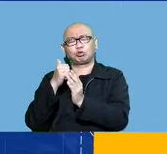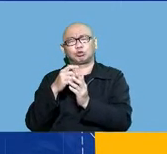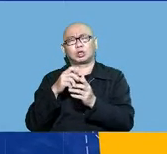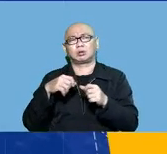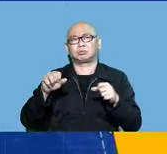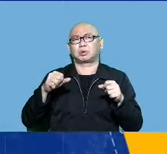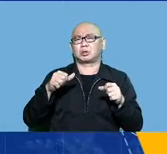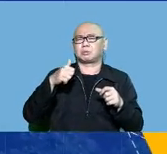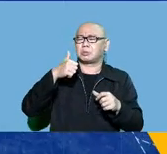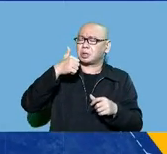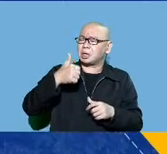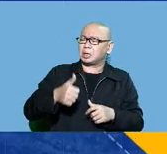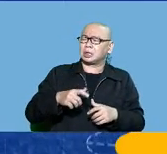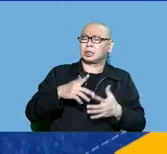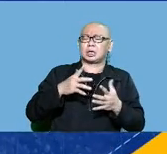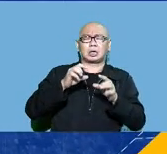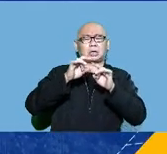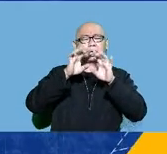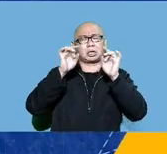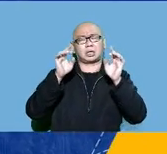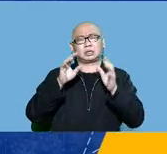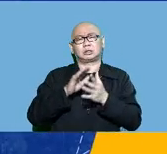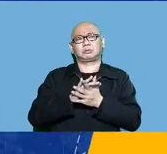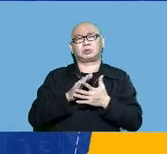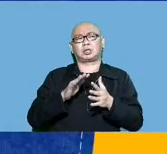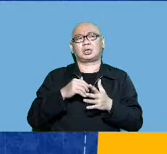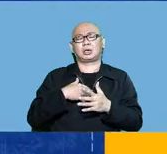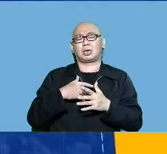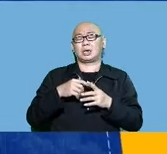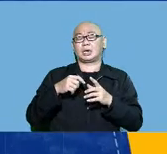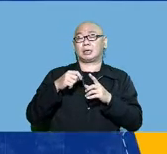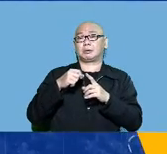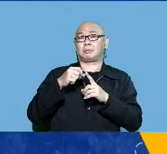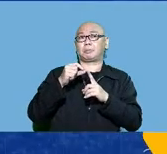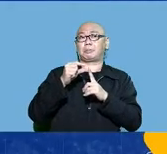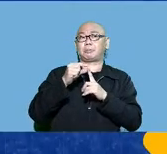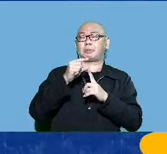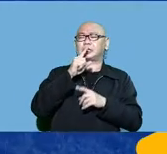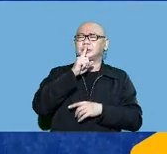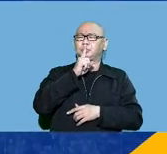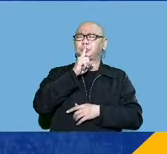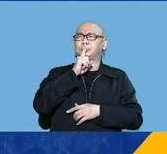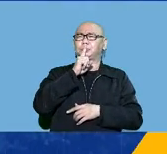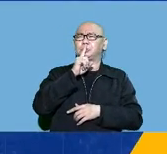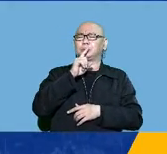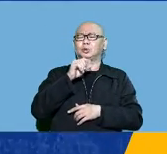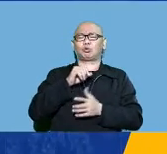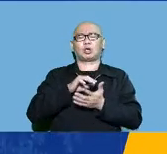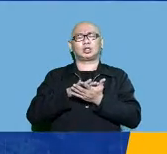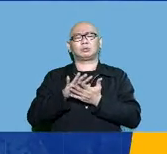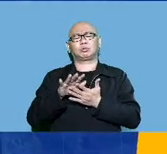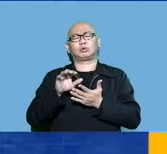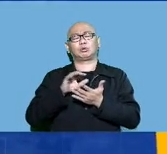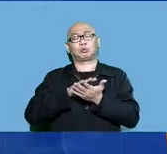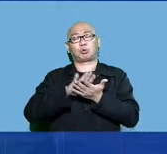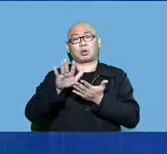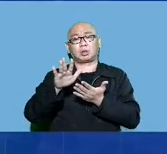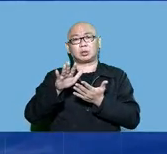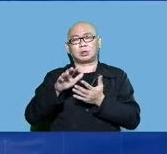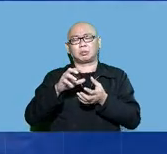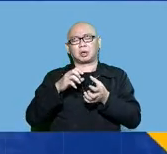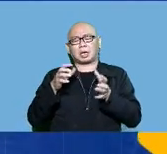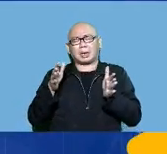kendaraan yang menarik dan sebagainya. Sementara strategi pasif adalah mengurangi pengeluaran dengan menghemat biaya